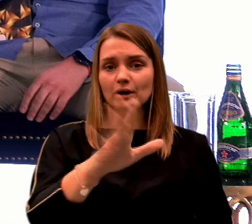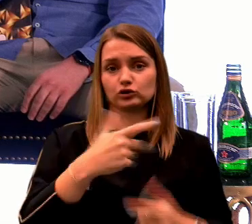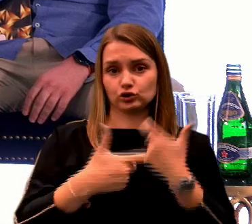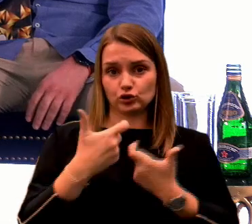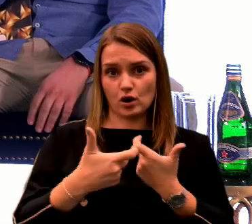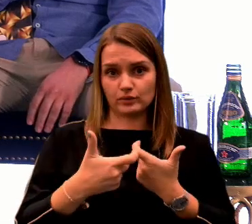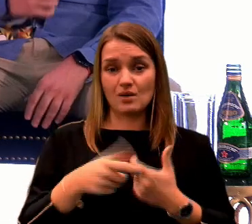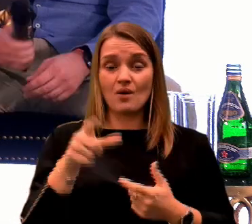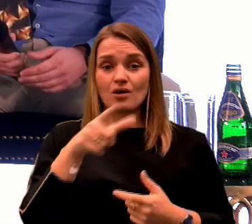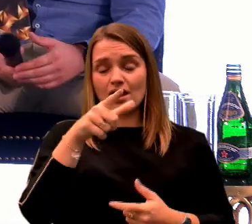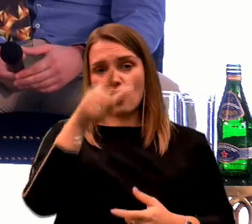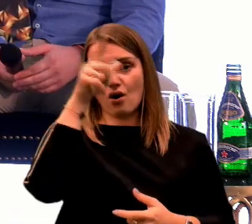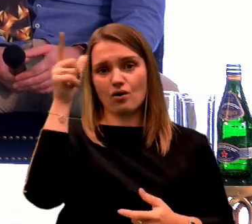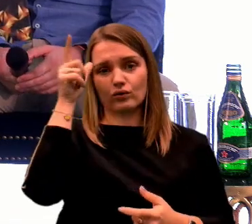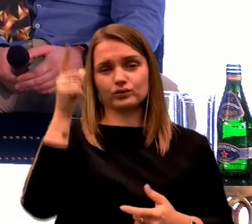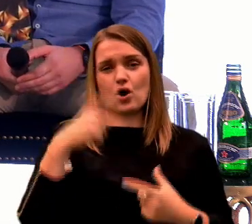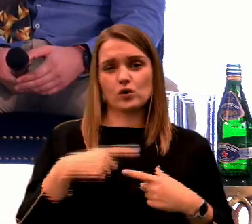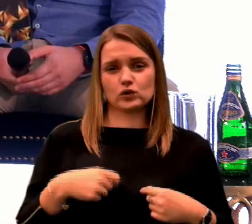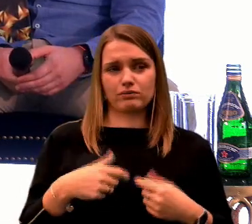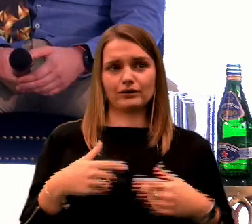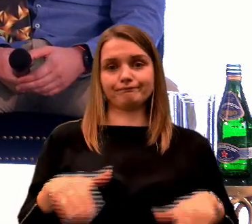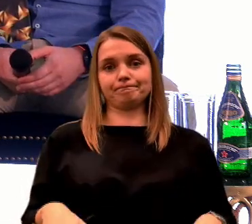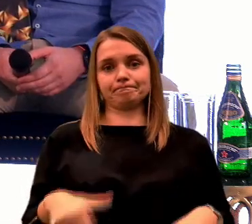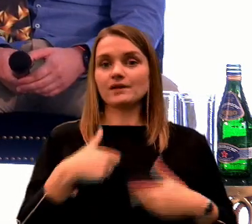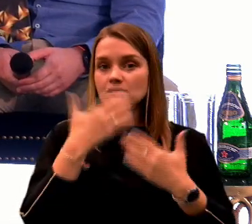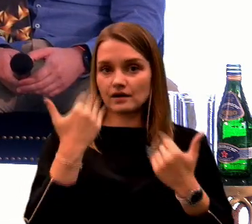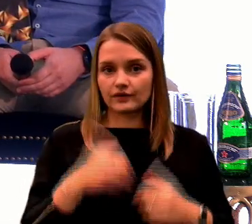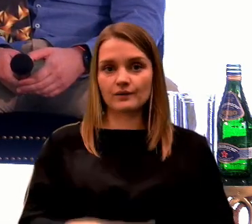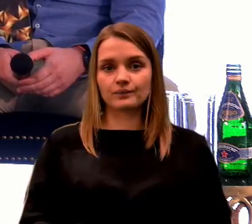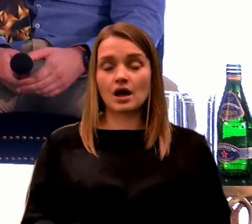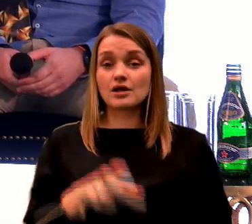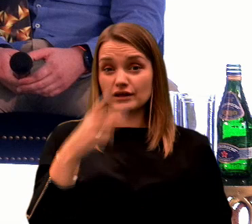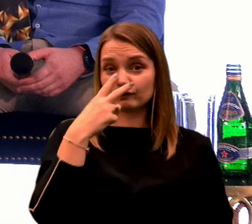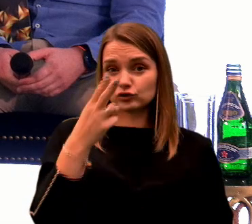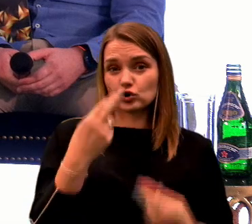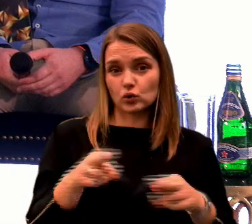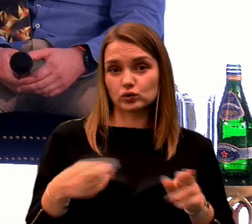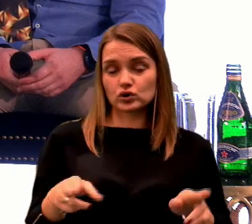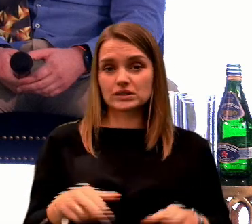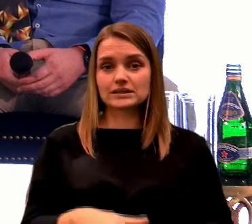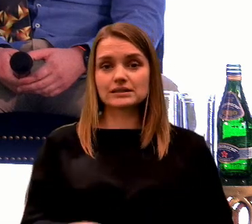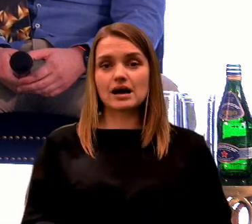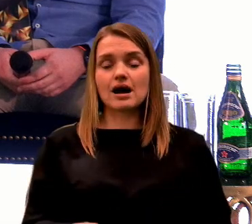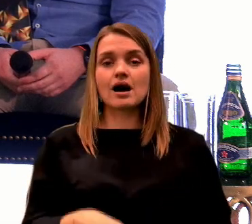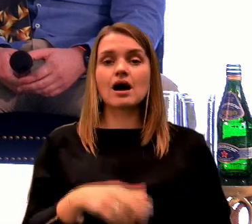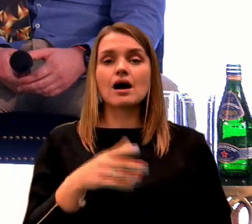są bezradni. A czy ty widzisz jakąś różnicę, bo są tacy, którzy lubią mówić o jakiejś specyfice i polskich pracowników, i polskich